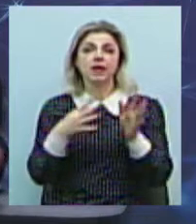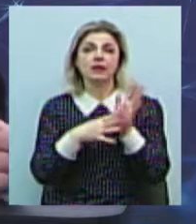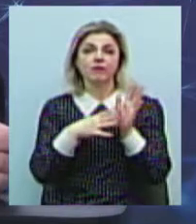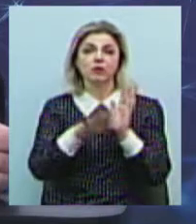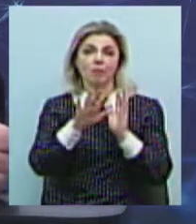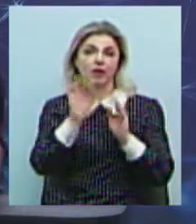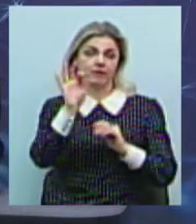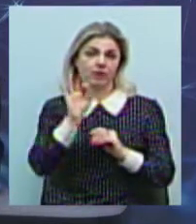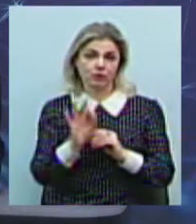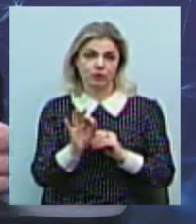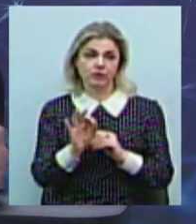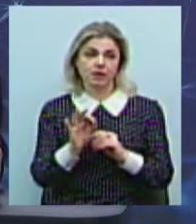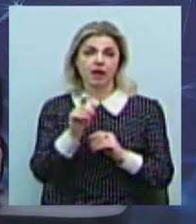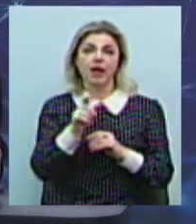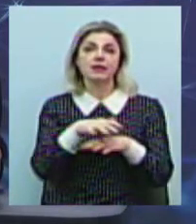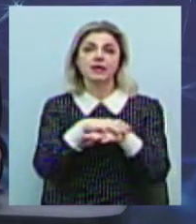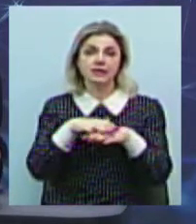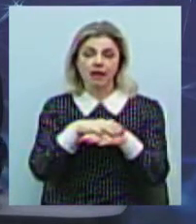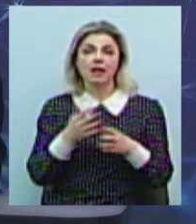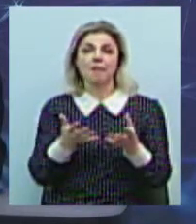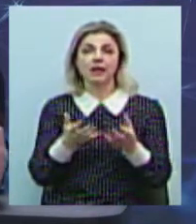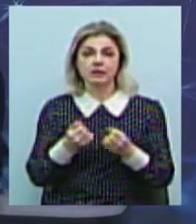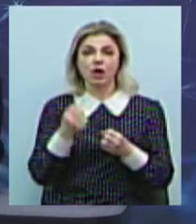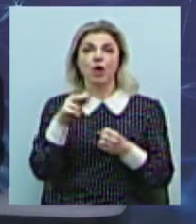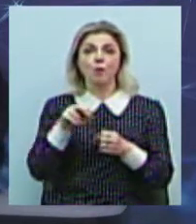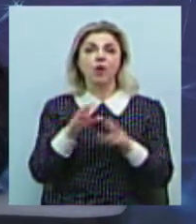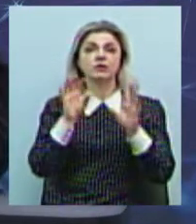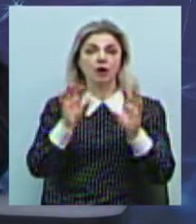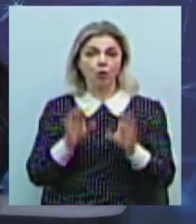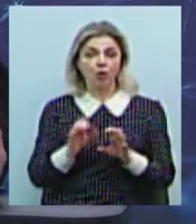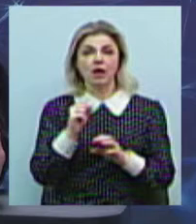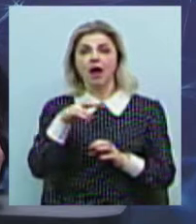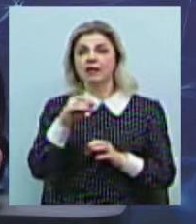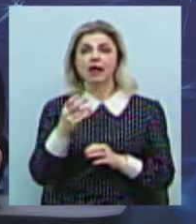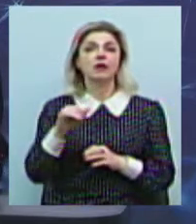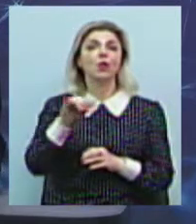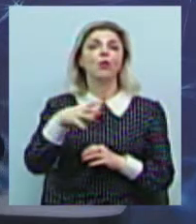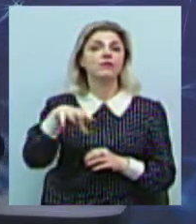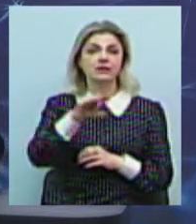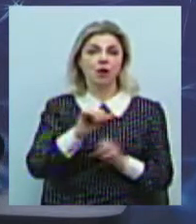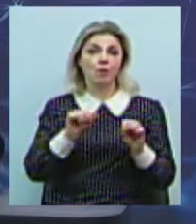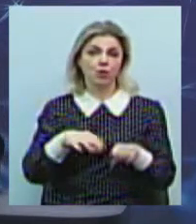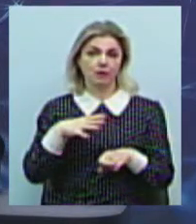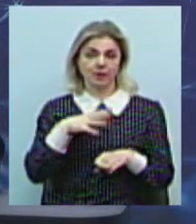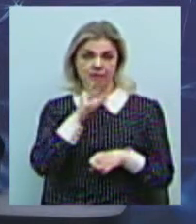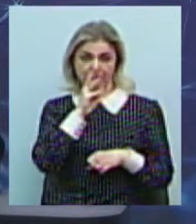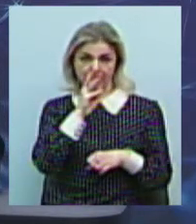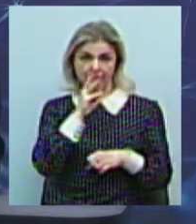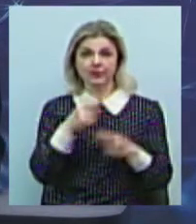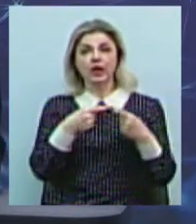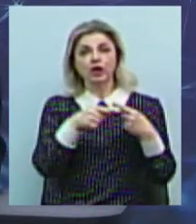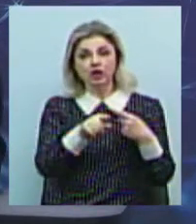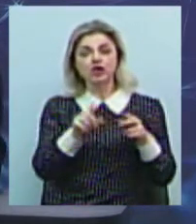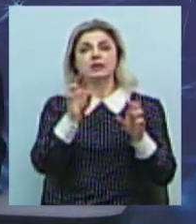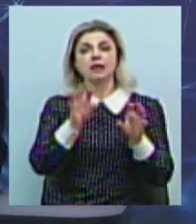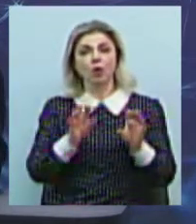95%, як кажуть, населення отримує по цьому закону, але ж не у всіх може бути заробітна плата. Інший закон,